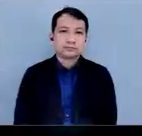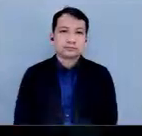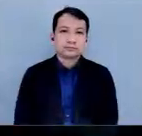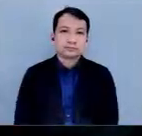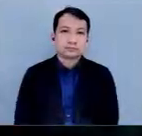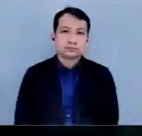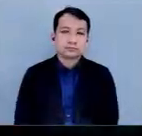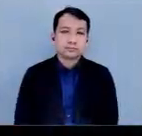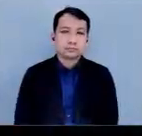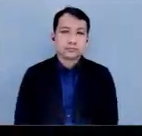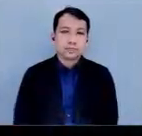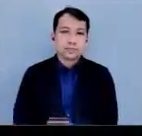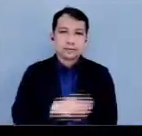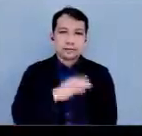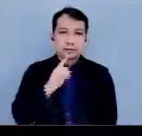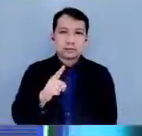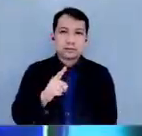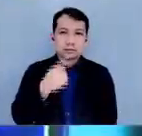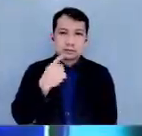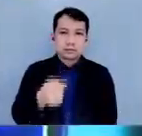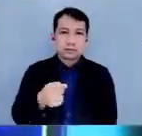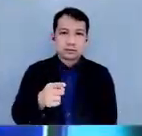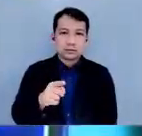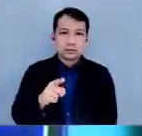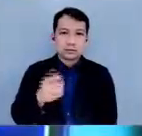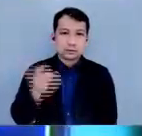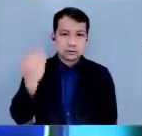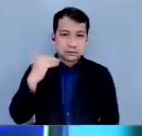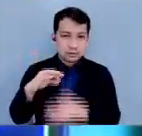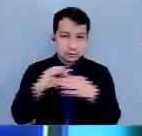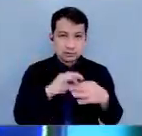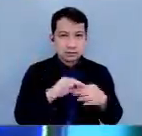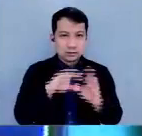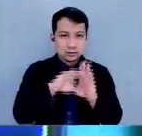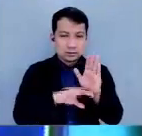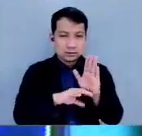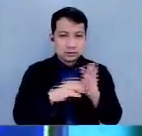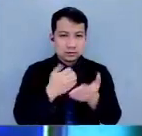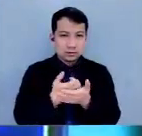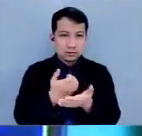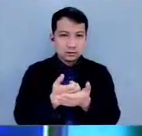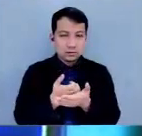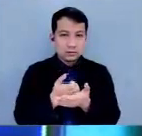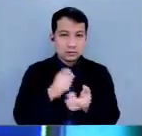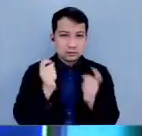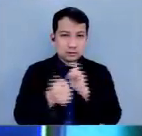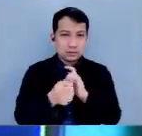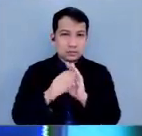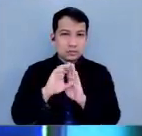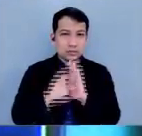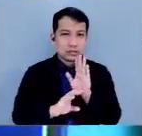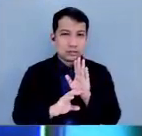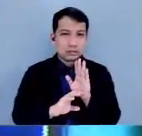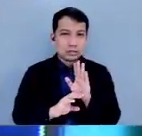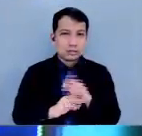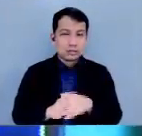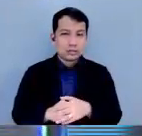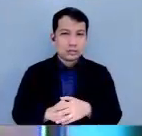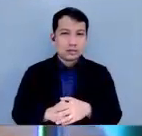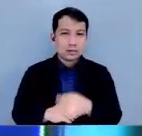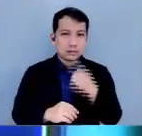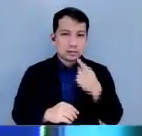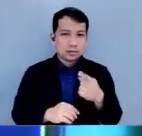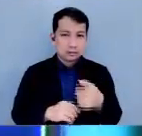pahayag na ito ni dating Pangulong Rodrigo Duterte kaugnay ng charter change o pag-amyenda sa konstitusyon. Pumapasok